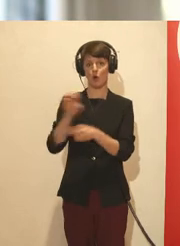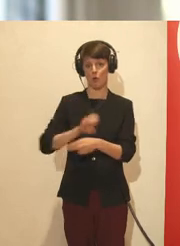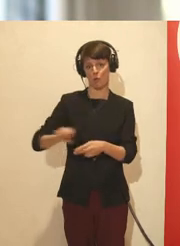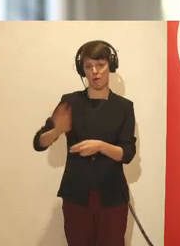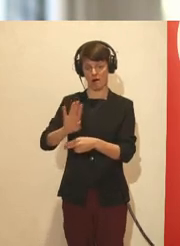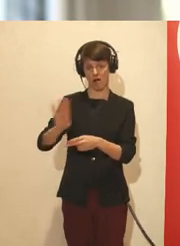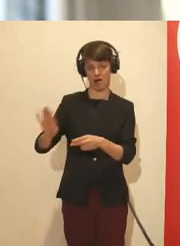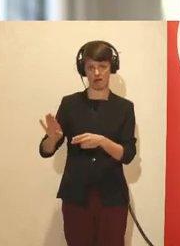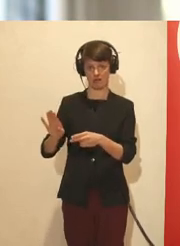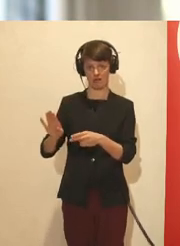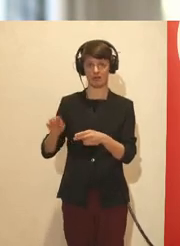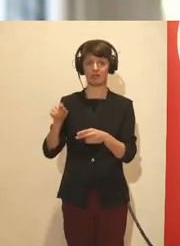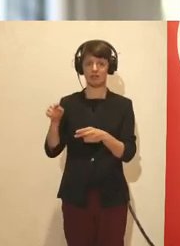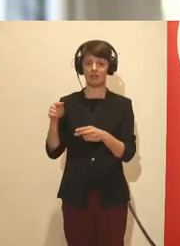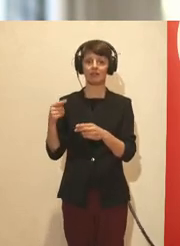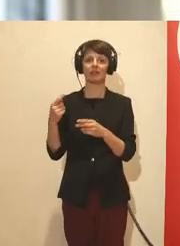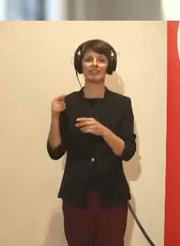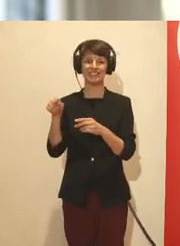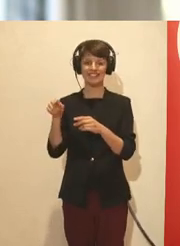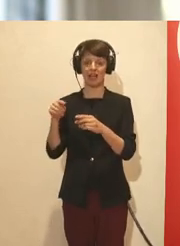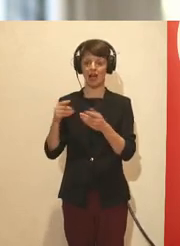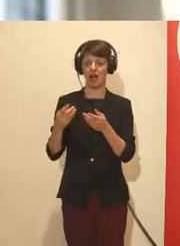die trump